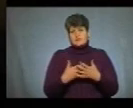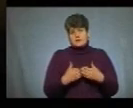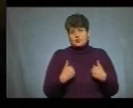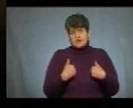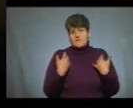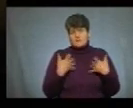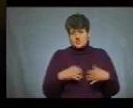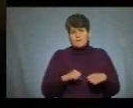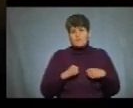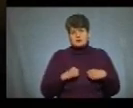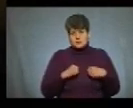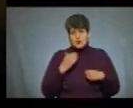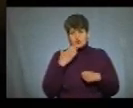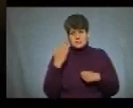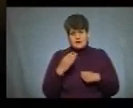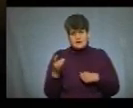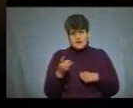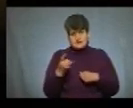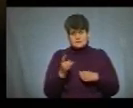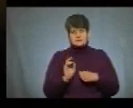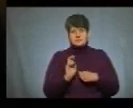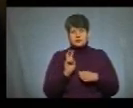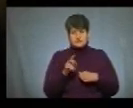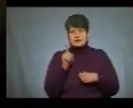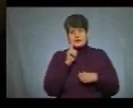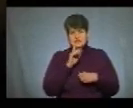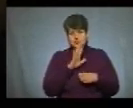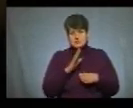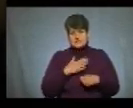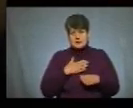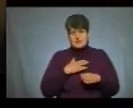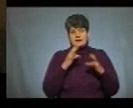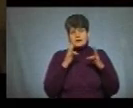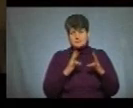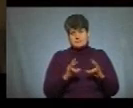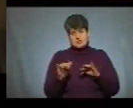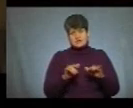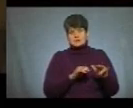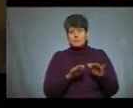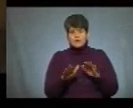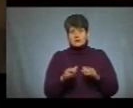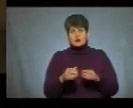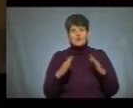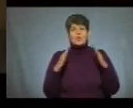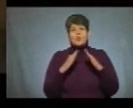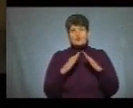постараюся останній раз підніматися в такий незручний для мене небезпечний спосіб, тому що